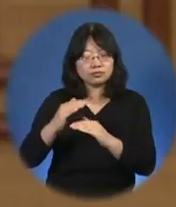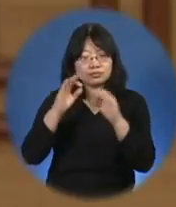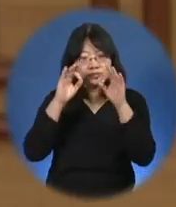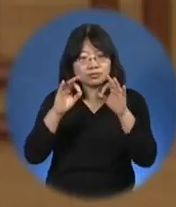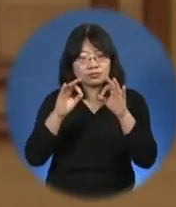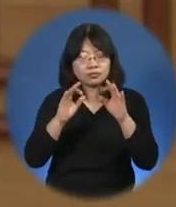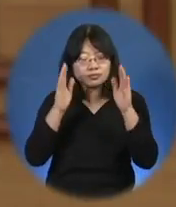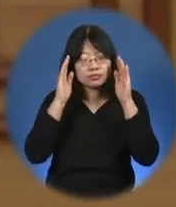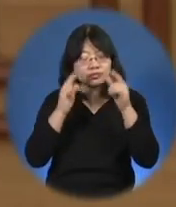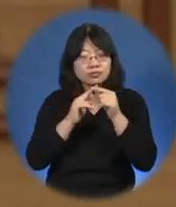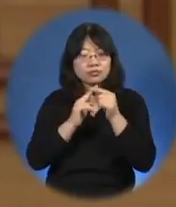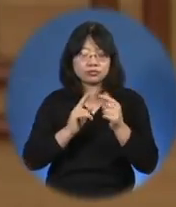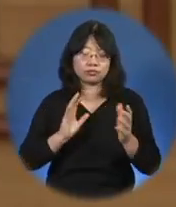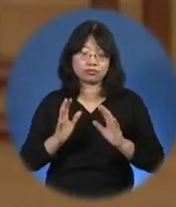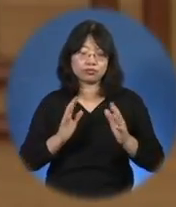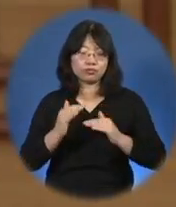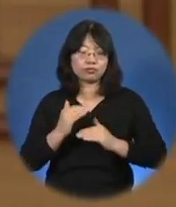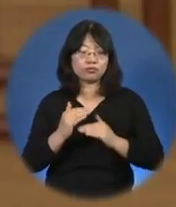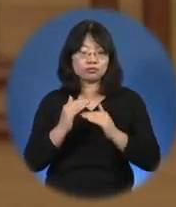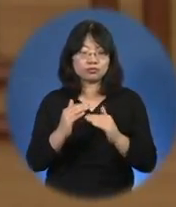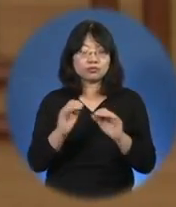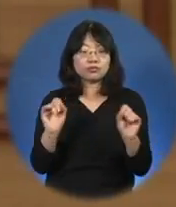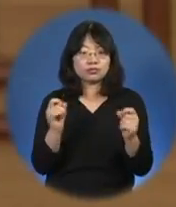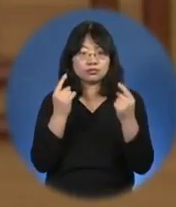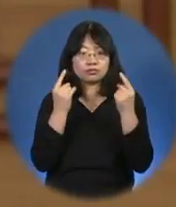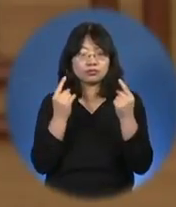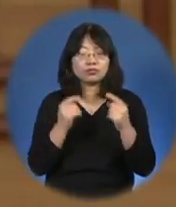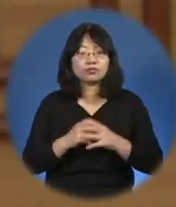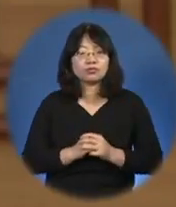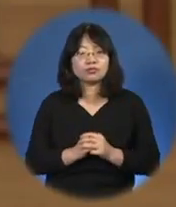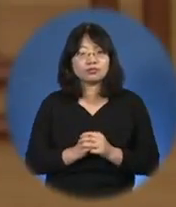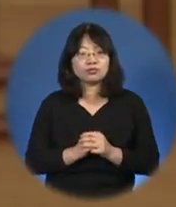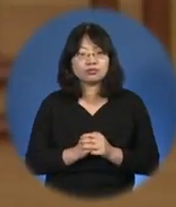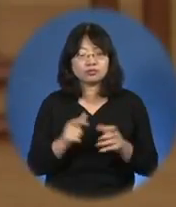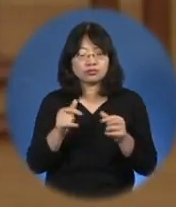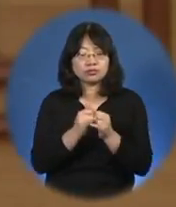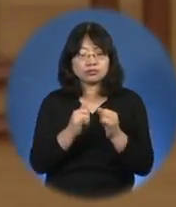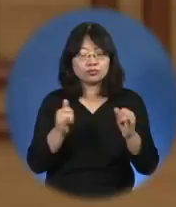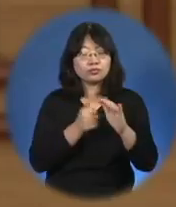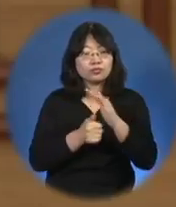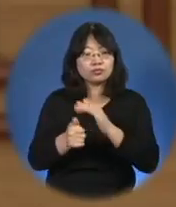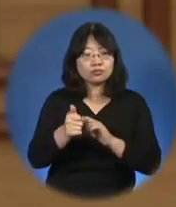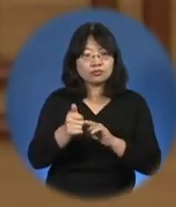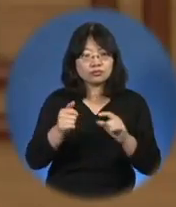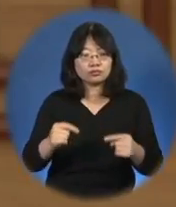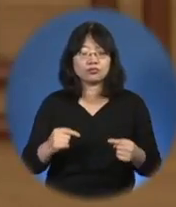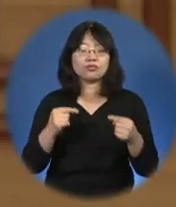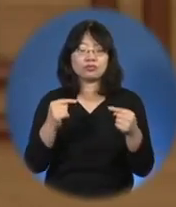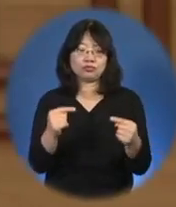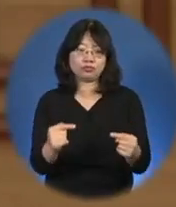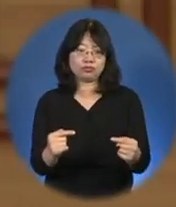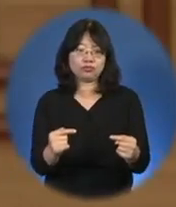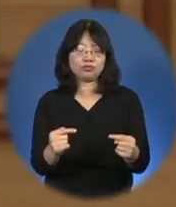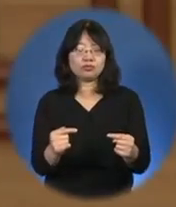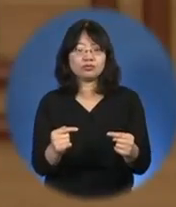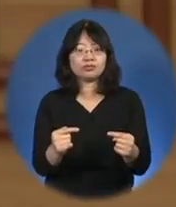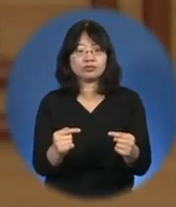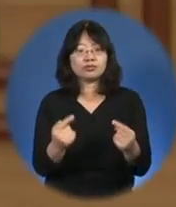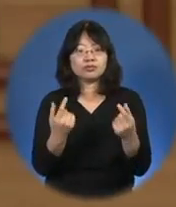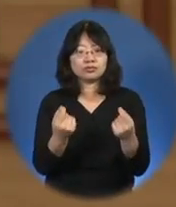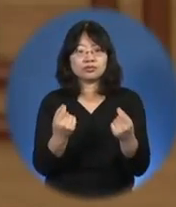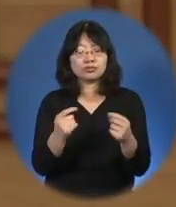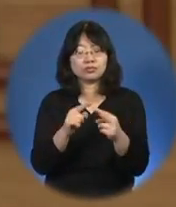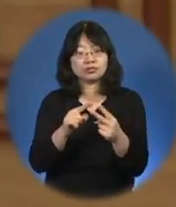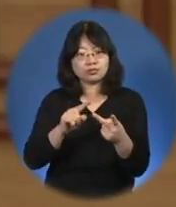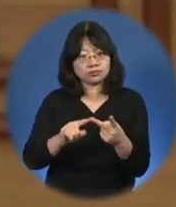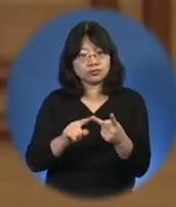학습과 토론이라고 하는 절차와 함께 시민의 대표가 참여를 하는 그런